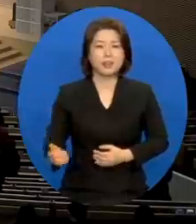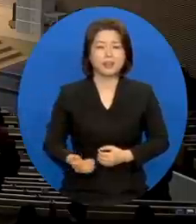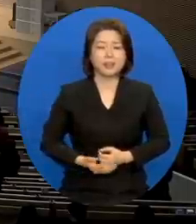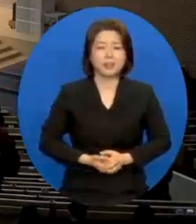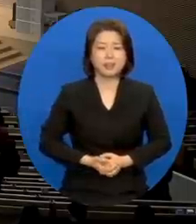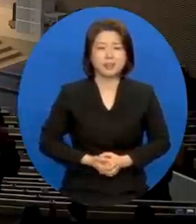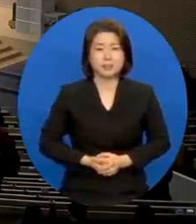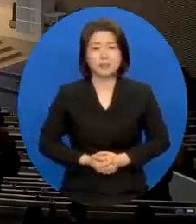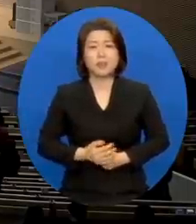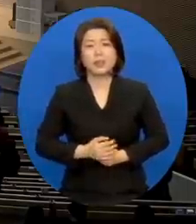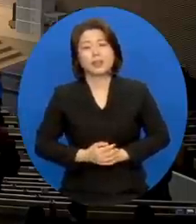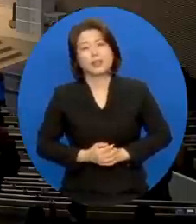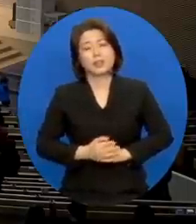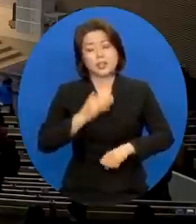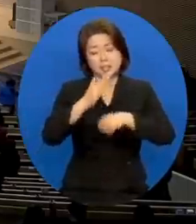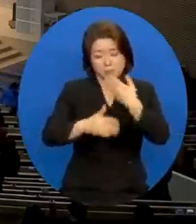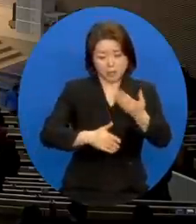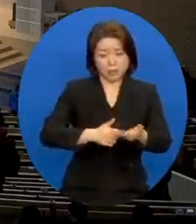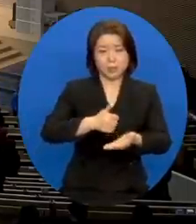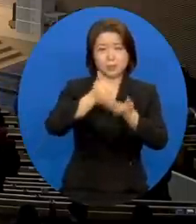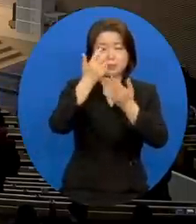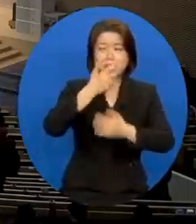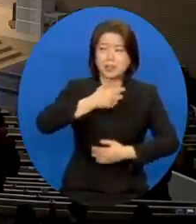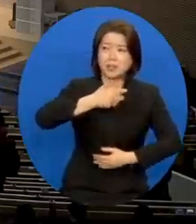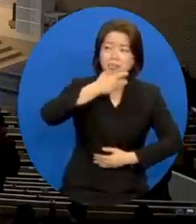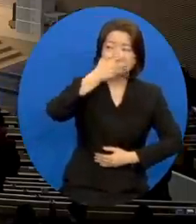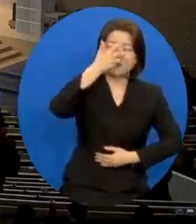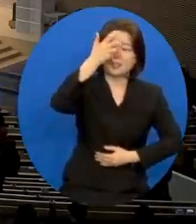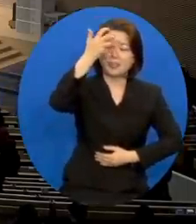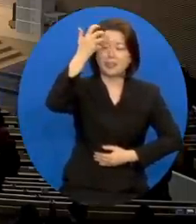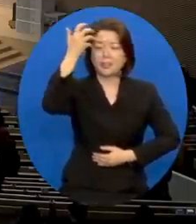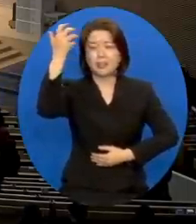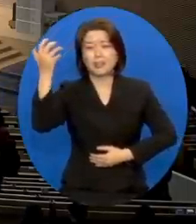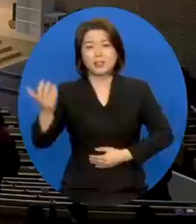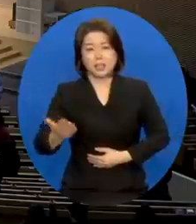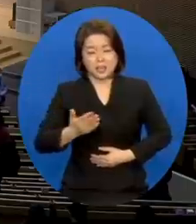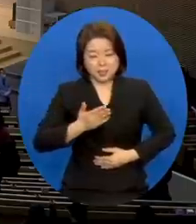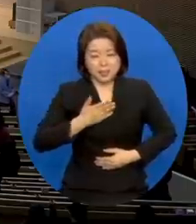owner to wow